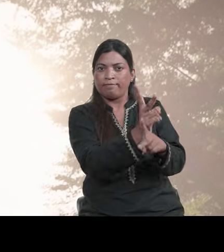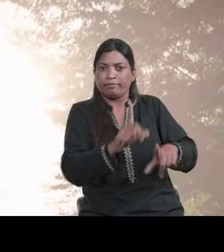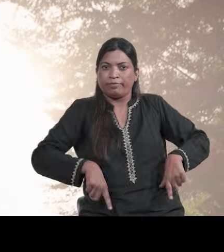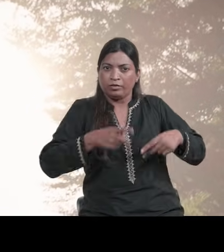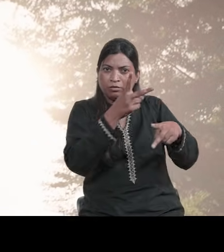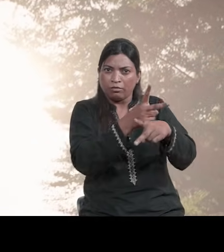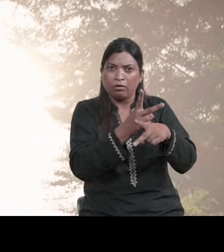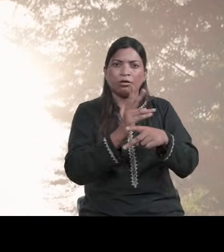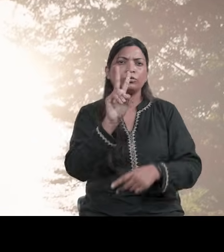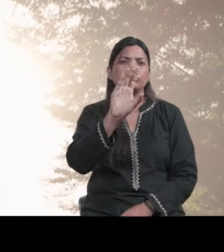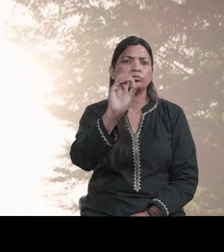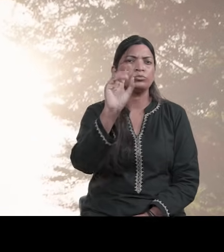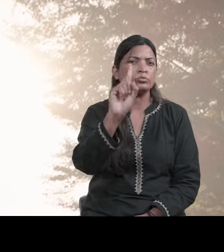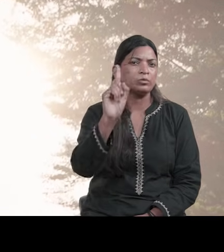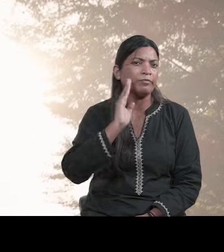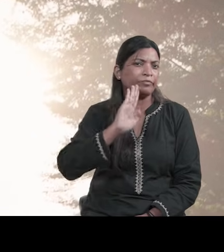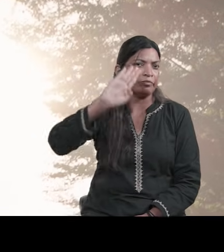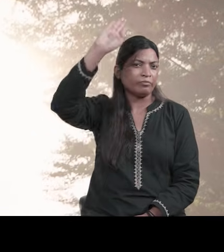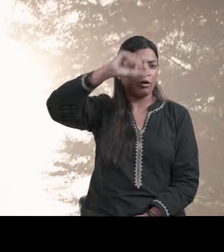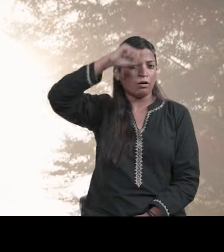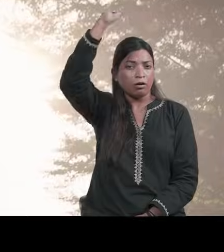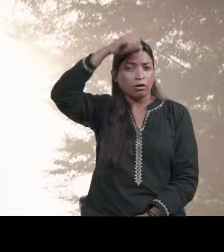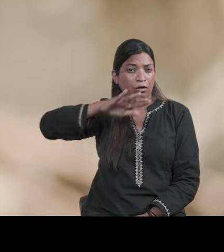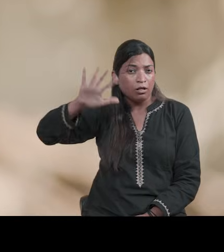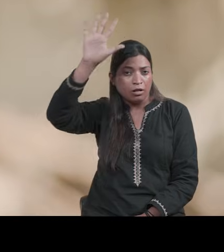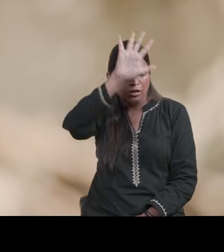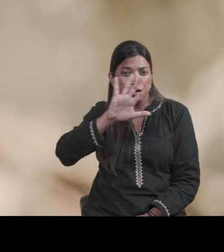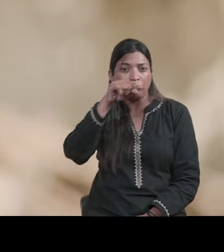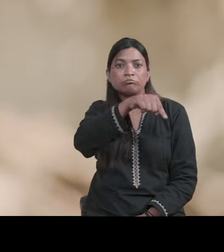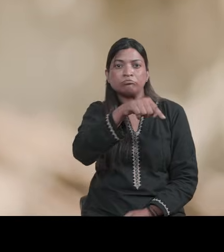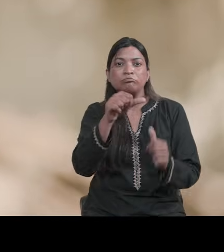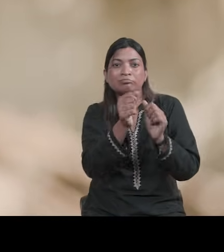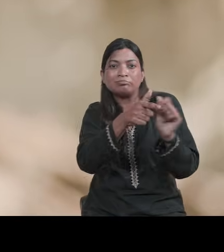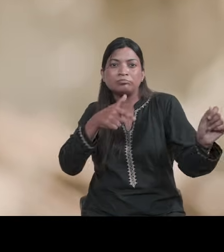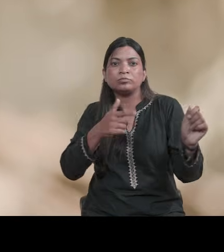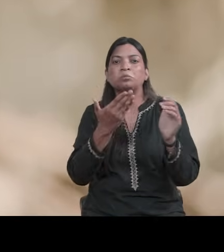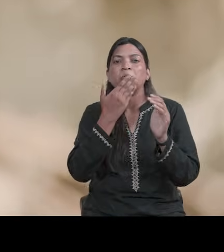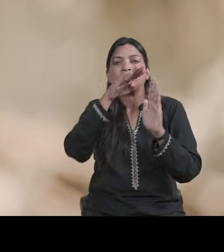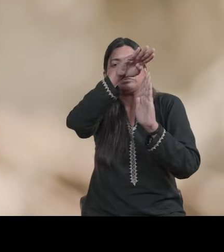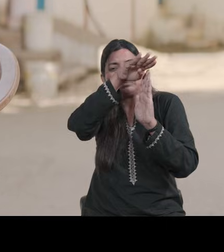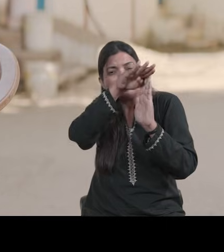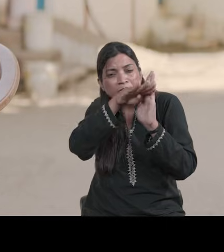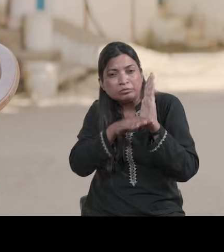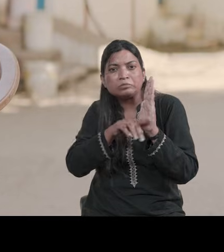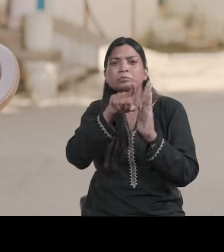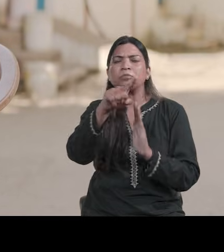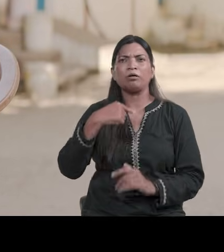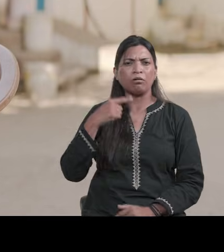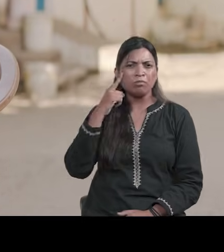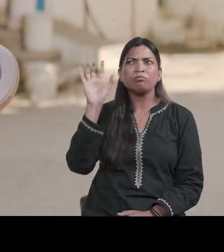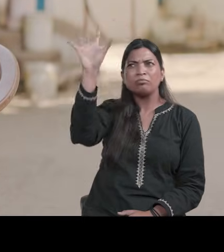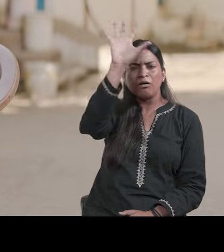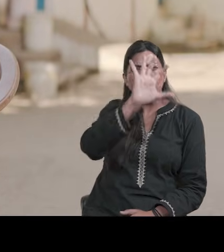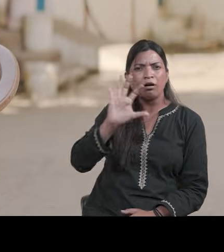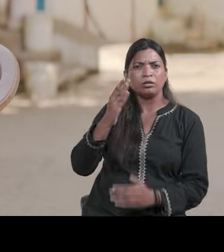2011 में देश में सबसे कम था। तो हम ये समझ सकते हैं कि जहाँ पर शिक्षा की गतिविधियाँ अच्छी हैं, शिक्षा का स्तर अच्छा है, उन जगहों पर भी